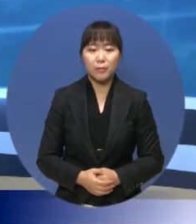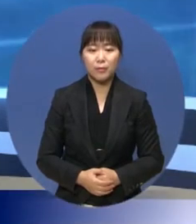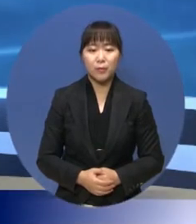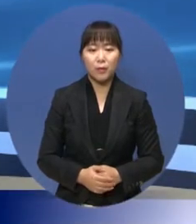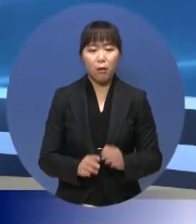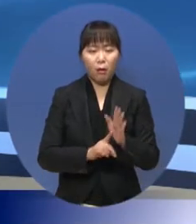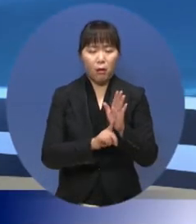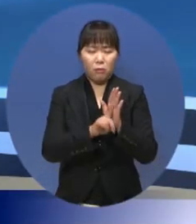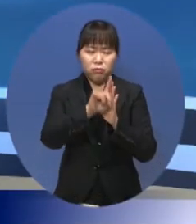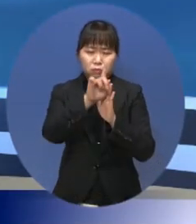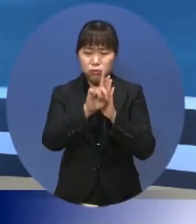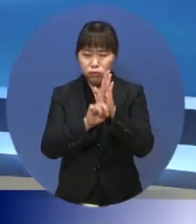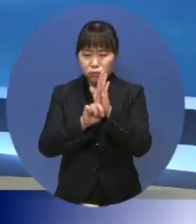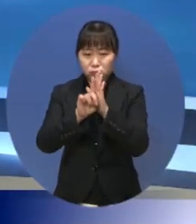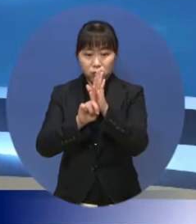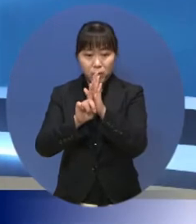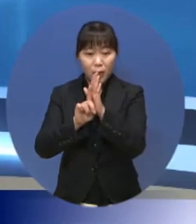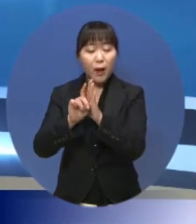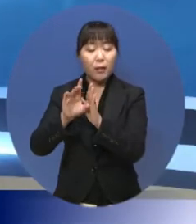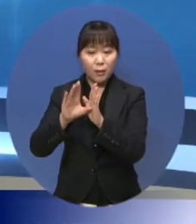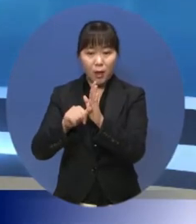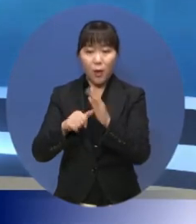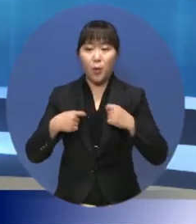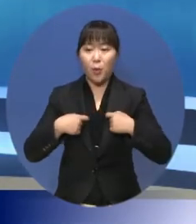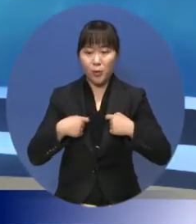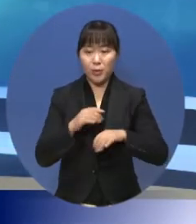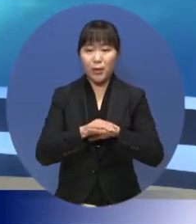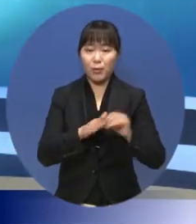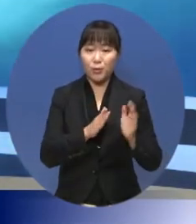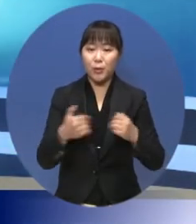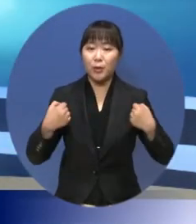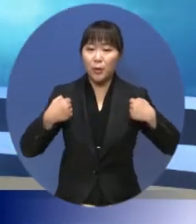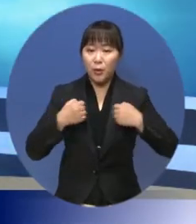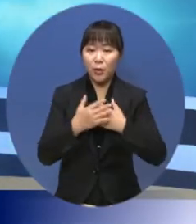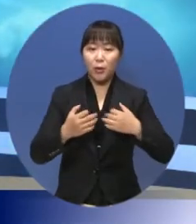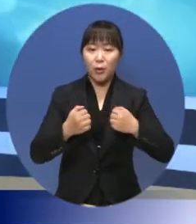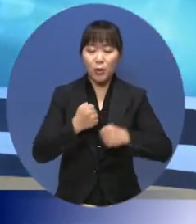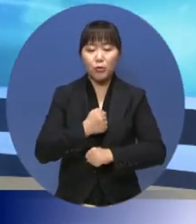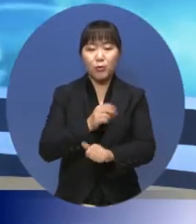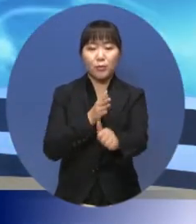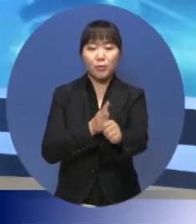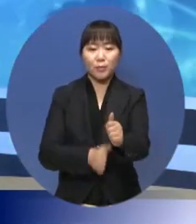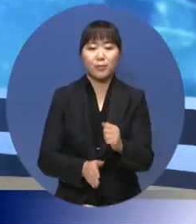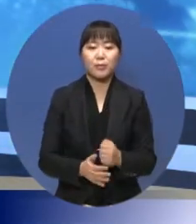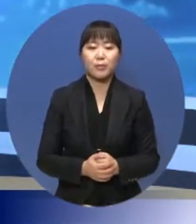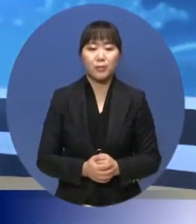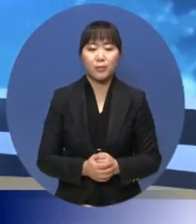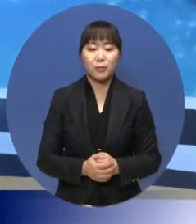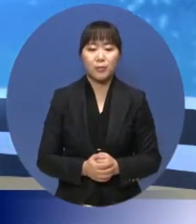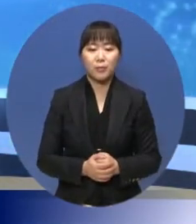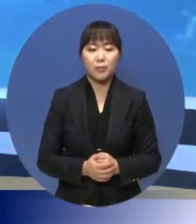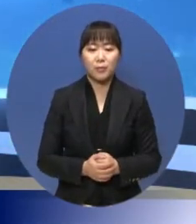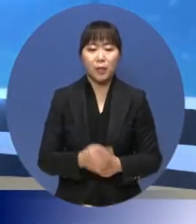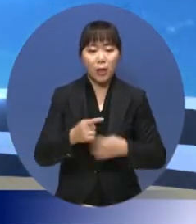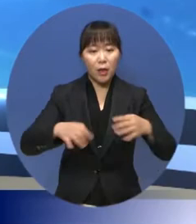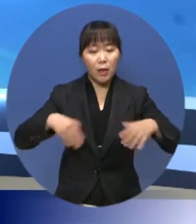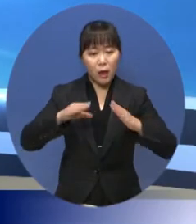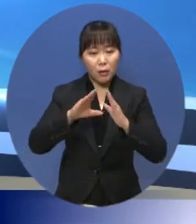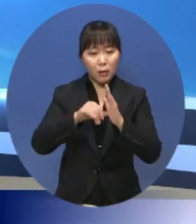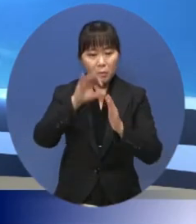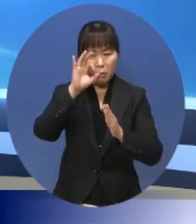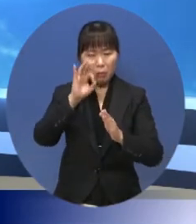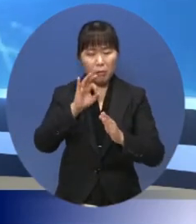기온이 널뛰기를 하는 요즘인데요. 옷차림 잘 챙기셔서 건강 유의하시기 바랍니다. 가을이면